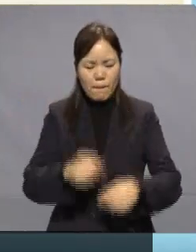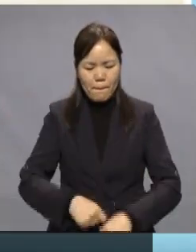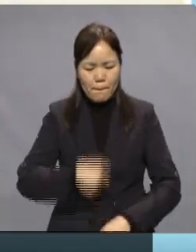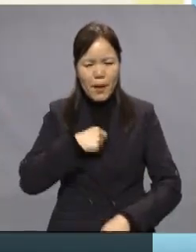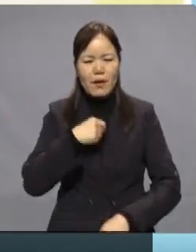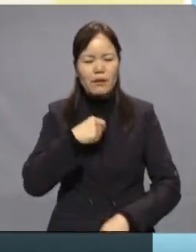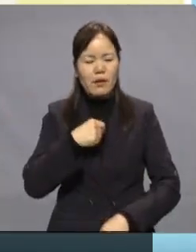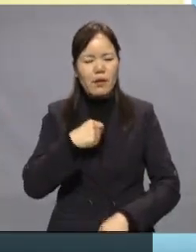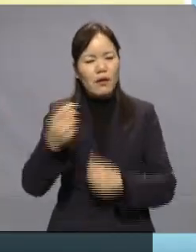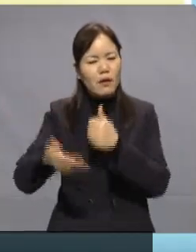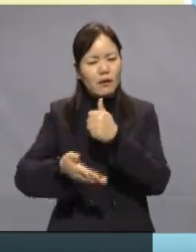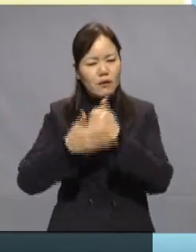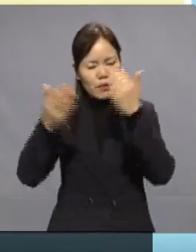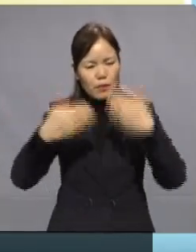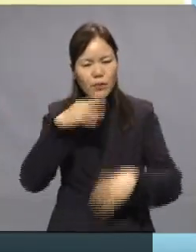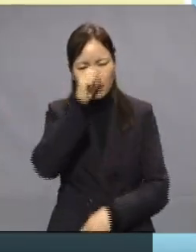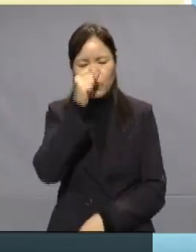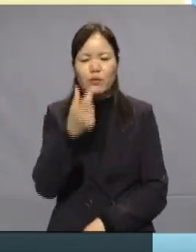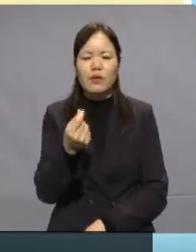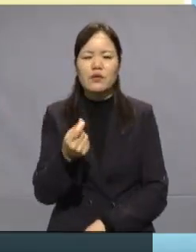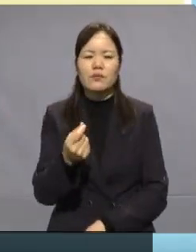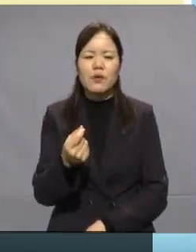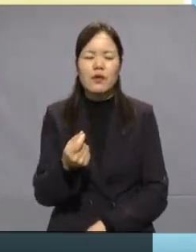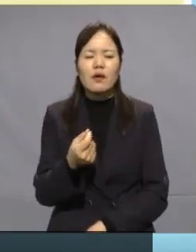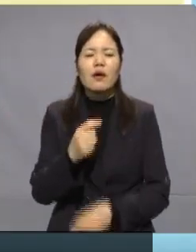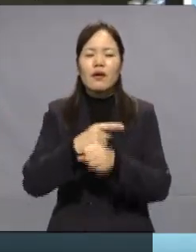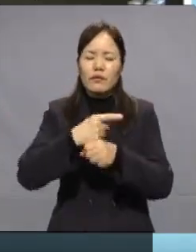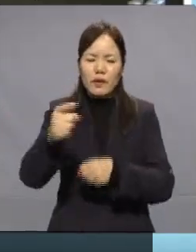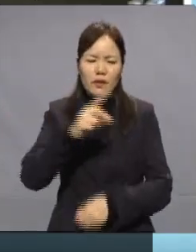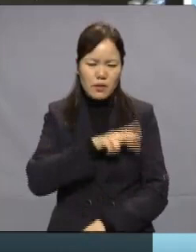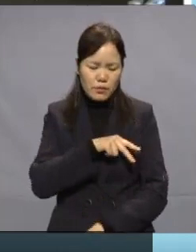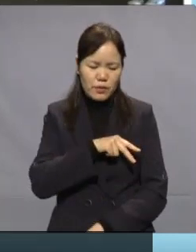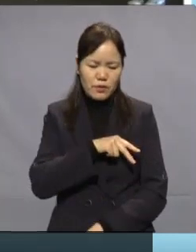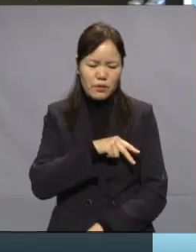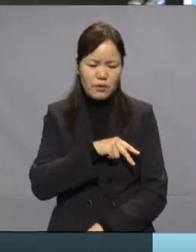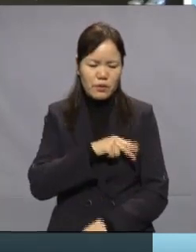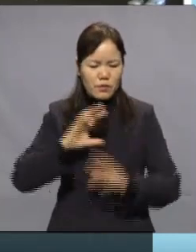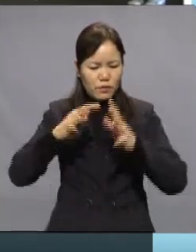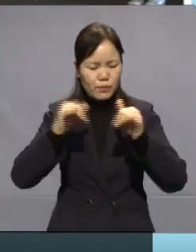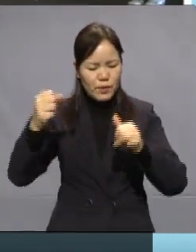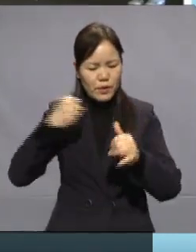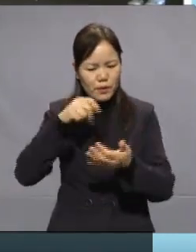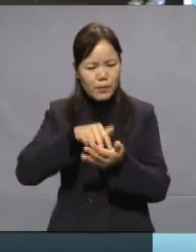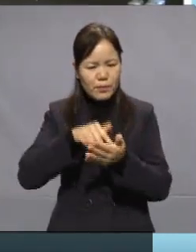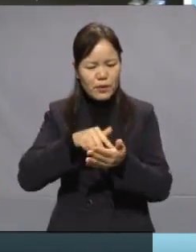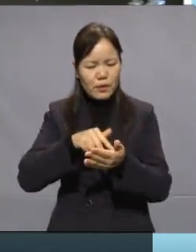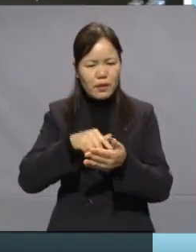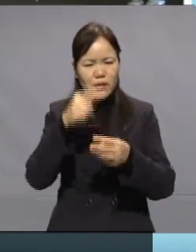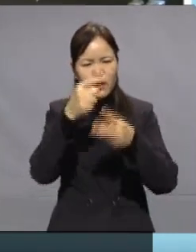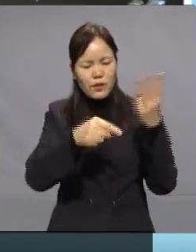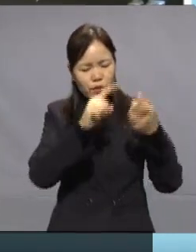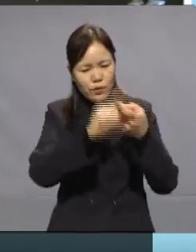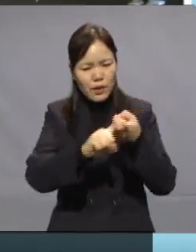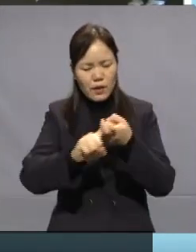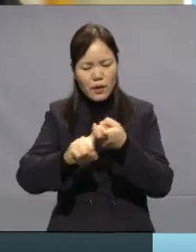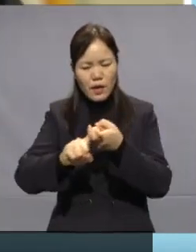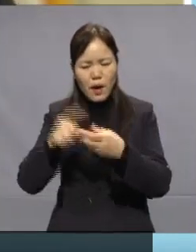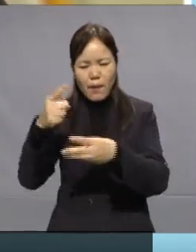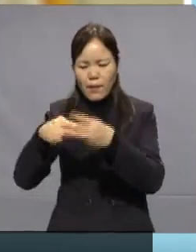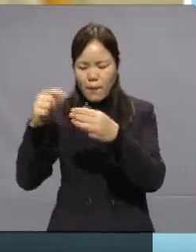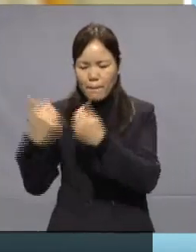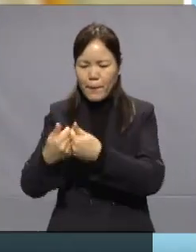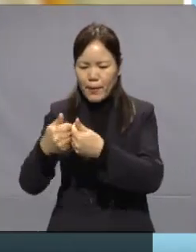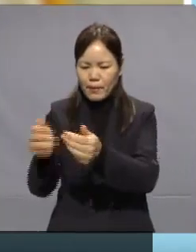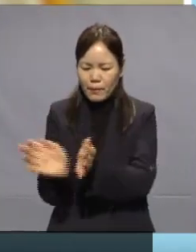내년에 있을 총선 공천도 저는 국민의 힘은 지금 주택관과 비윤계 뭐 이런 충돌이 일어나듯이 엄청난